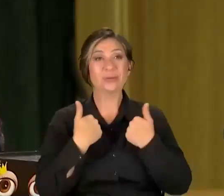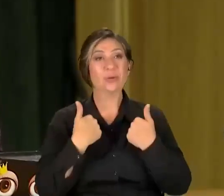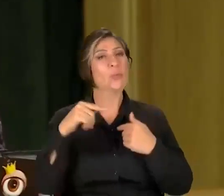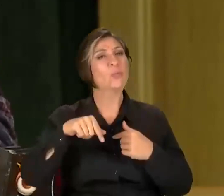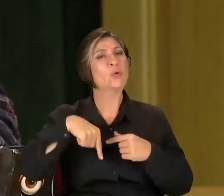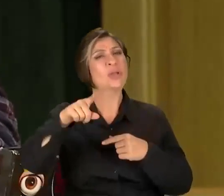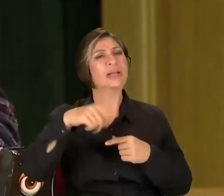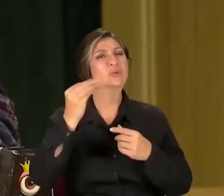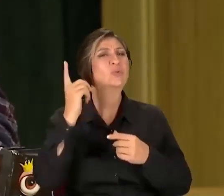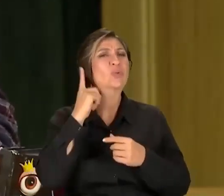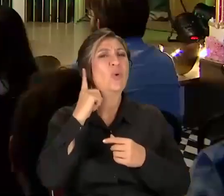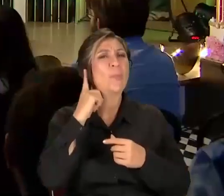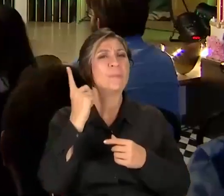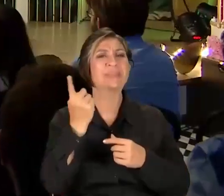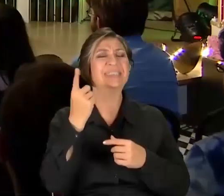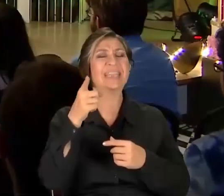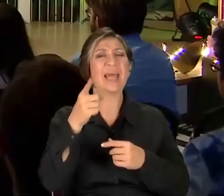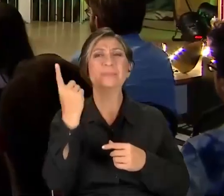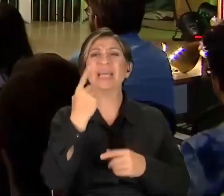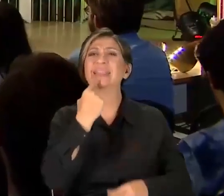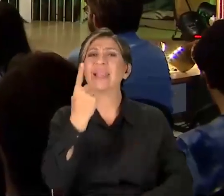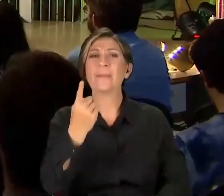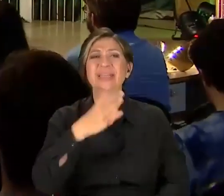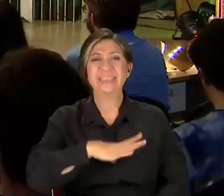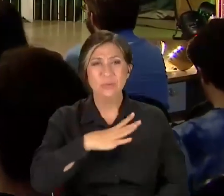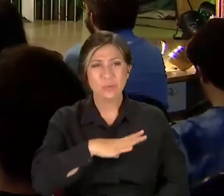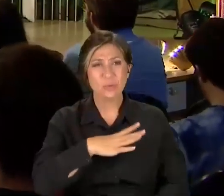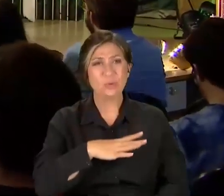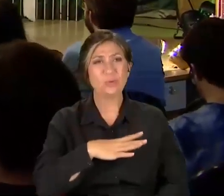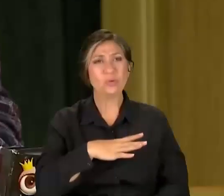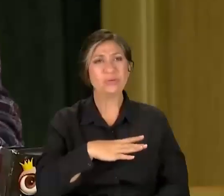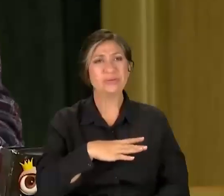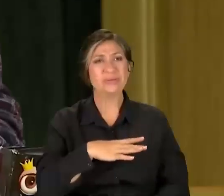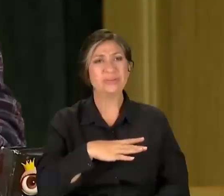Bu bugünlerde çok duyuyorum. Mesela birisine bir şey demek istiyorsun.